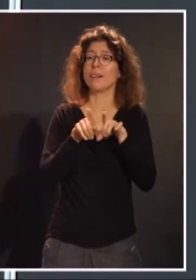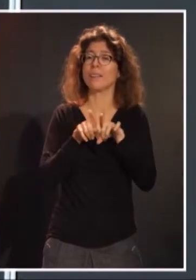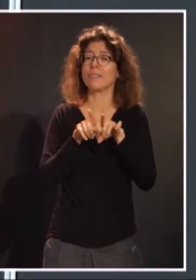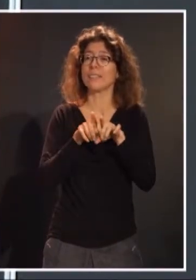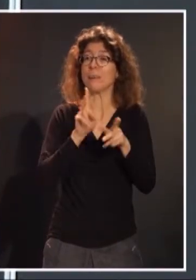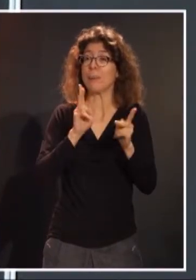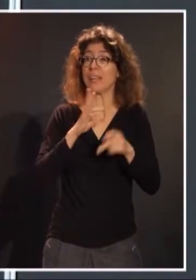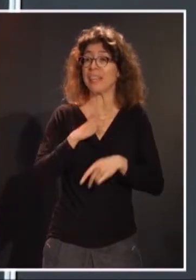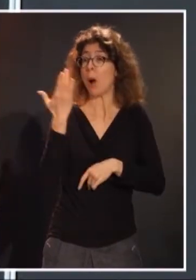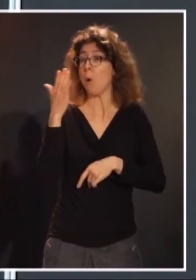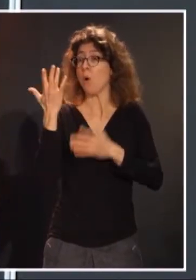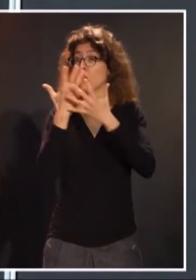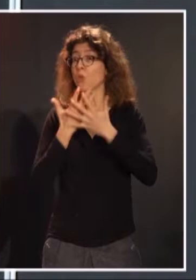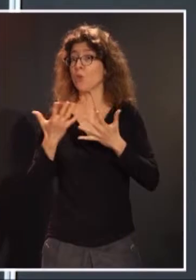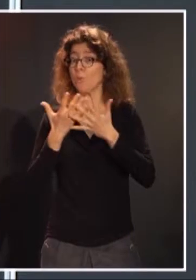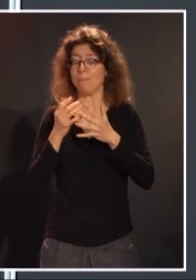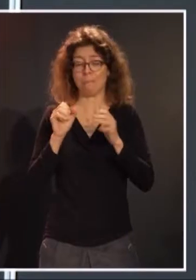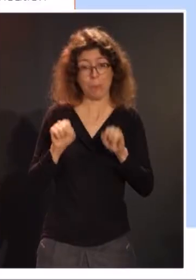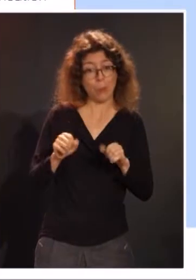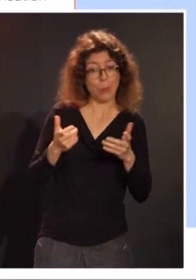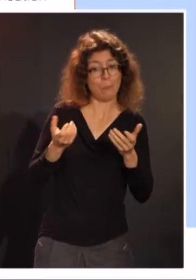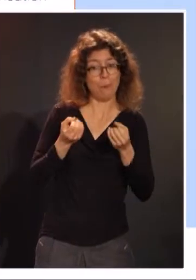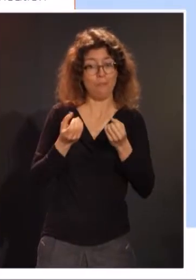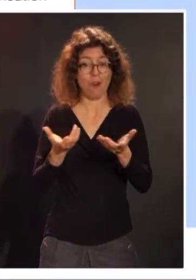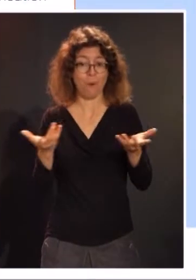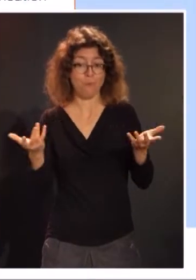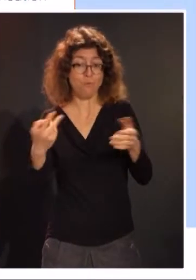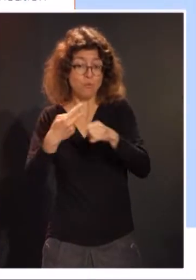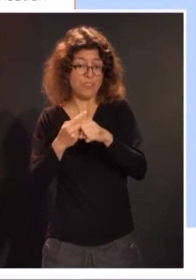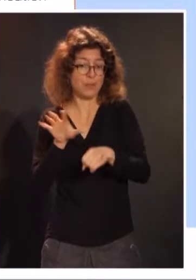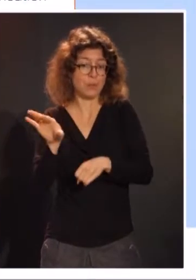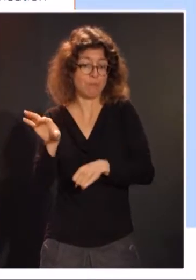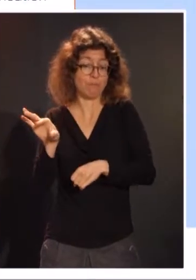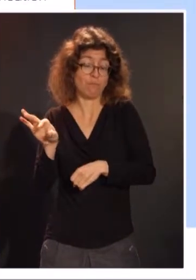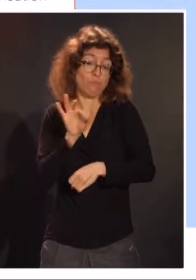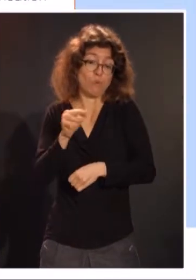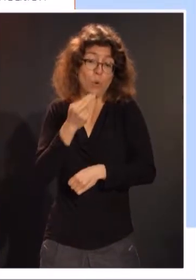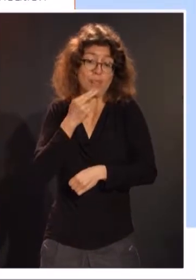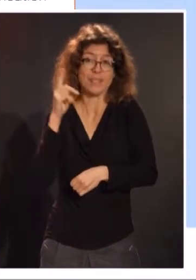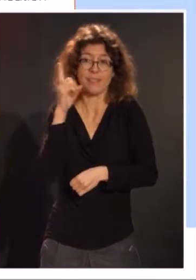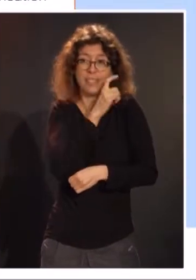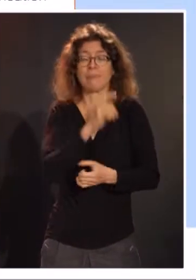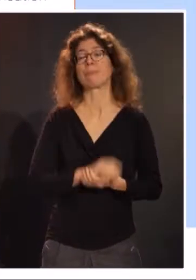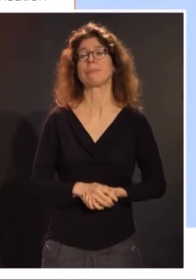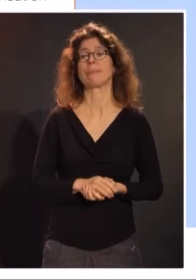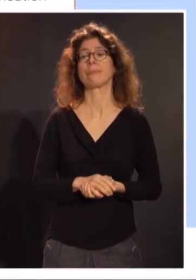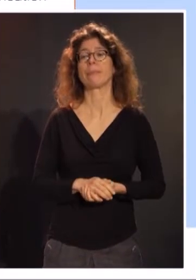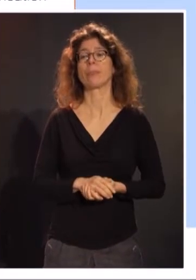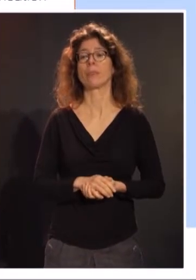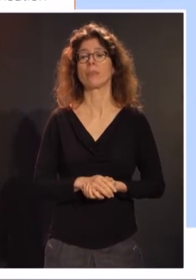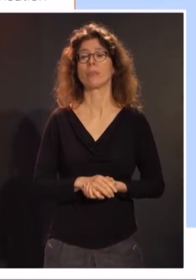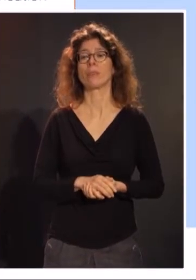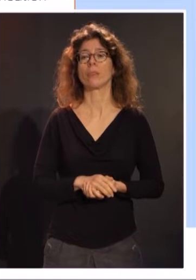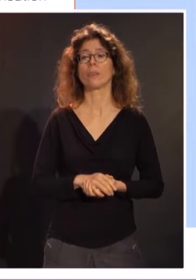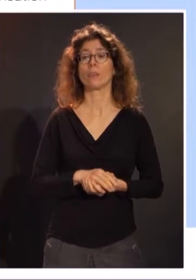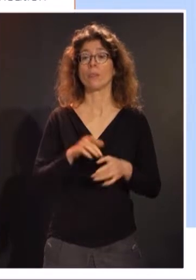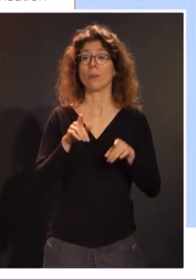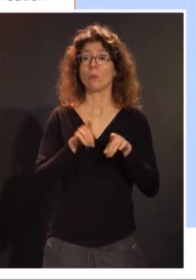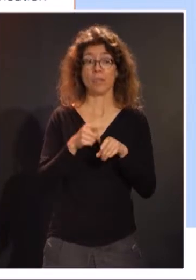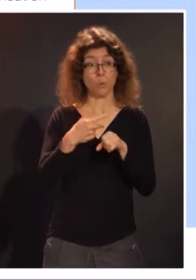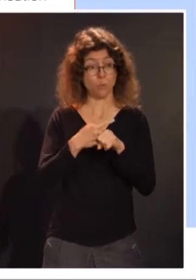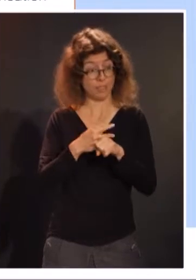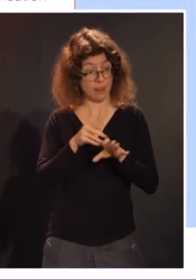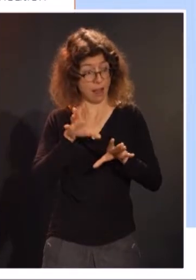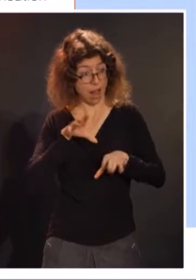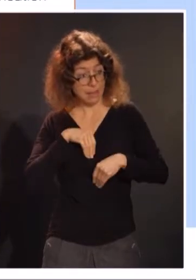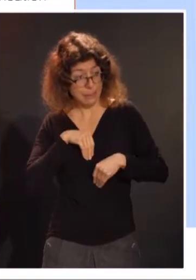pourront gêner l'utilisation de certains outils. On va bien évidemment prendre en compte son niveau d'acceptation des outils TED. Est-ce